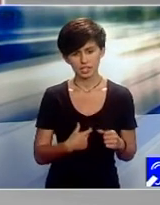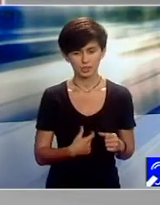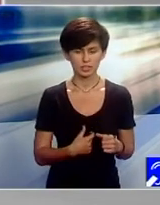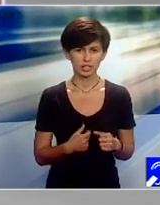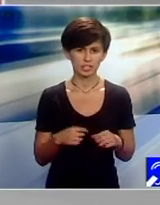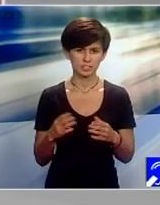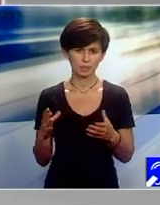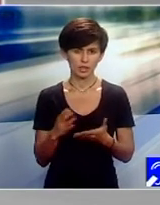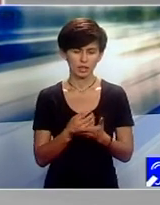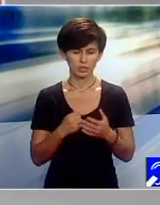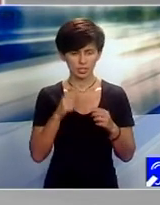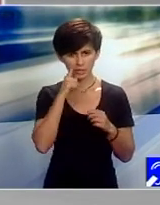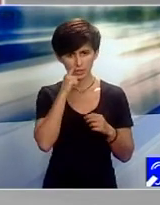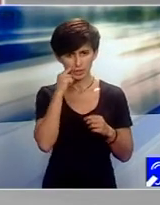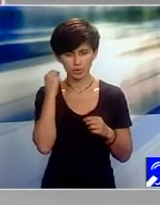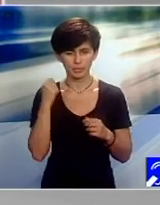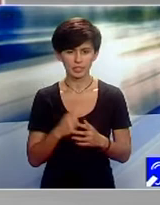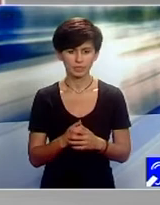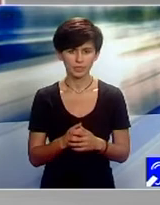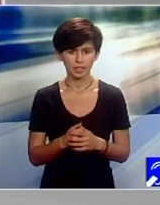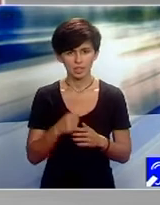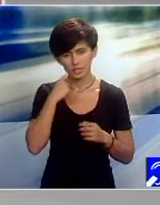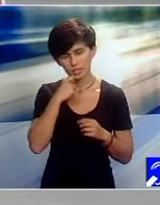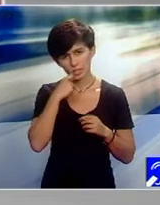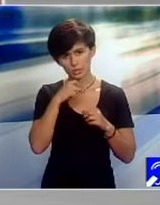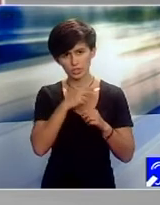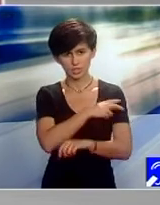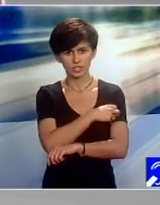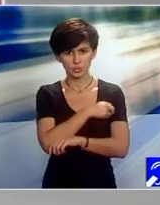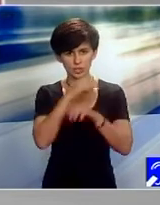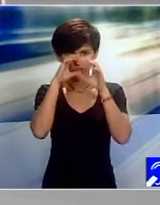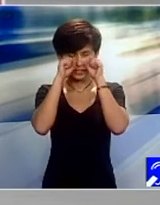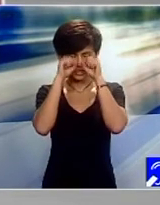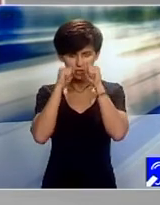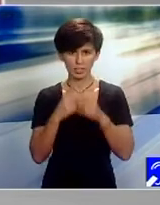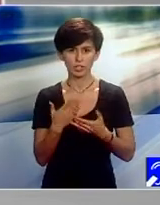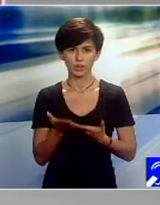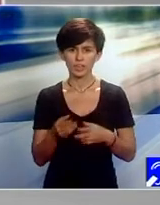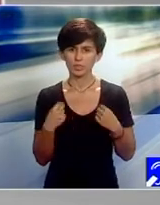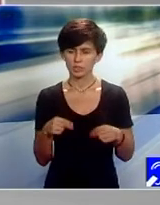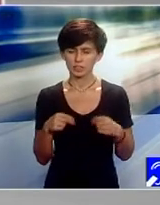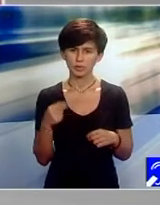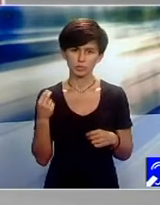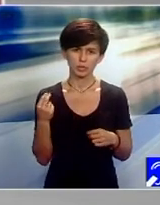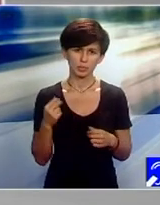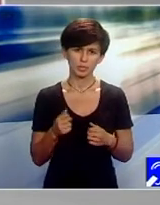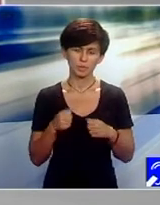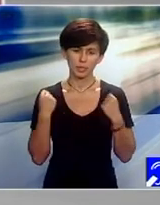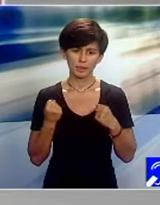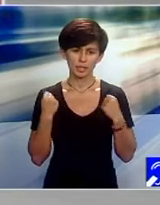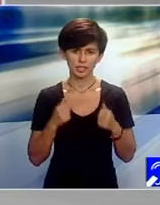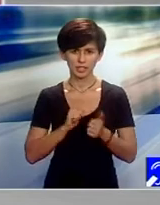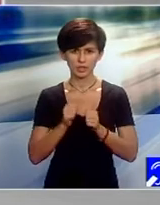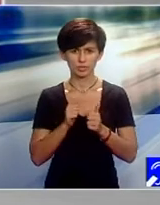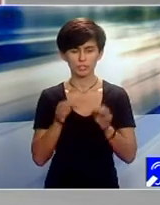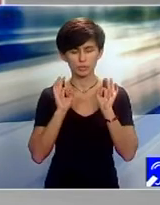țel comun. La Cluj-Napoca, elevii Liceului Special pentru Deficienți de Vedere oferă cel mai bun exemplu, practicarea unui sport special